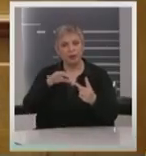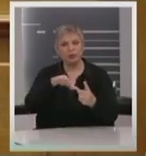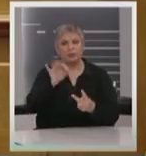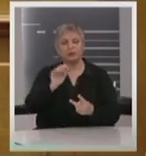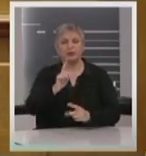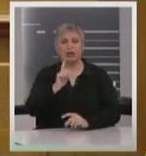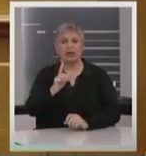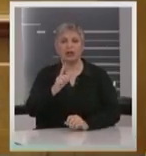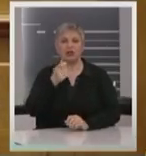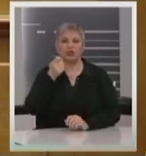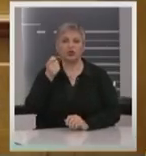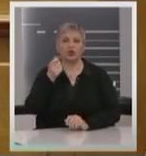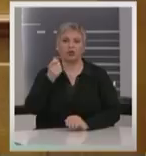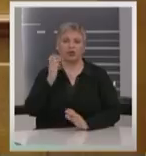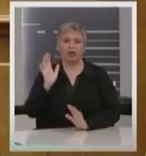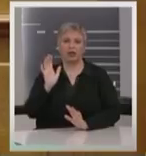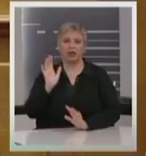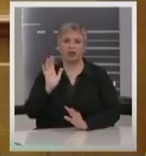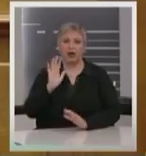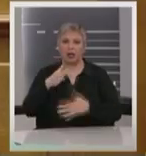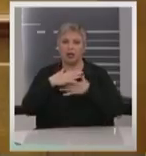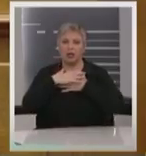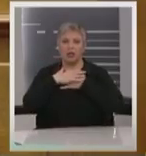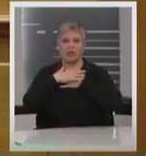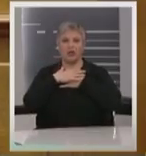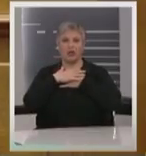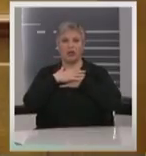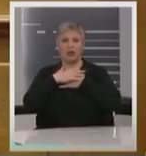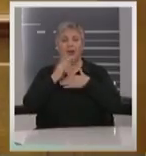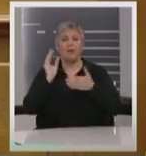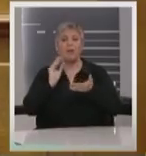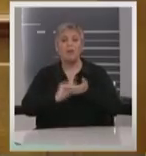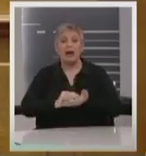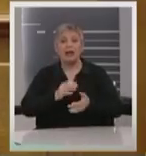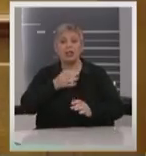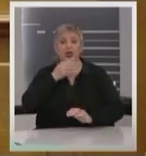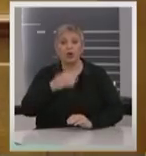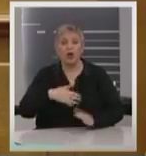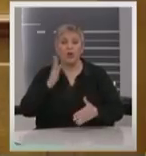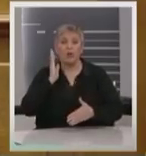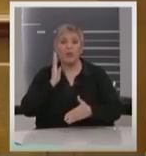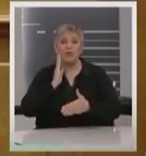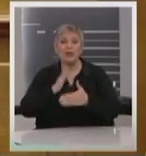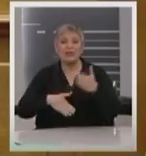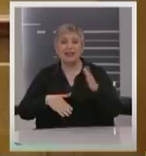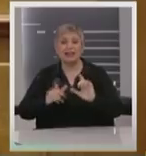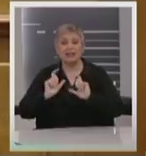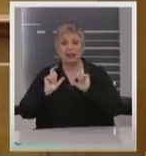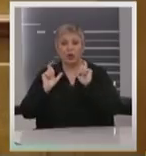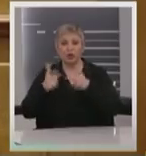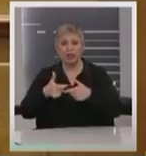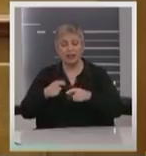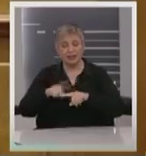σήμερα εχμάλωτοι των υφηλών τους. Το ξαναλέω για να το αντιληφθούμε. Οι μισές ελληνικές